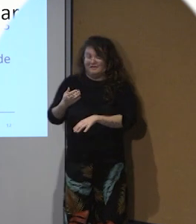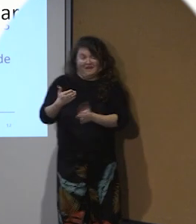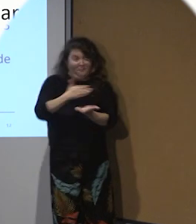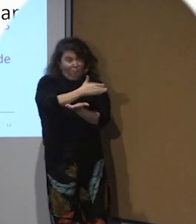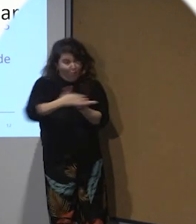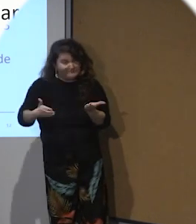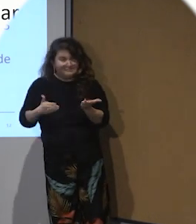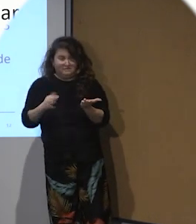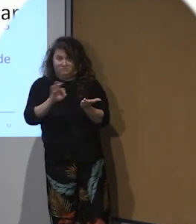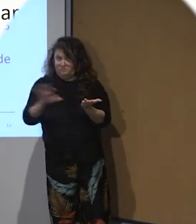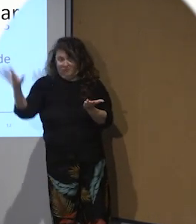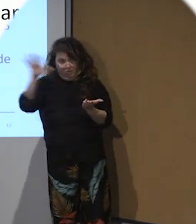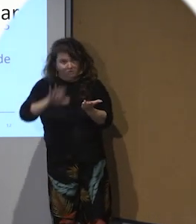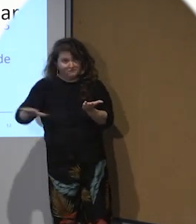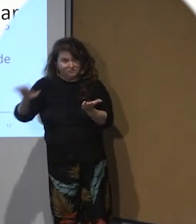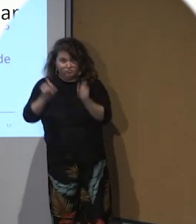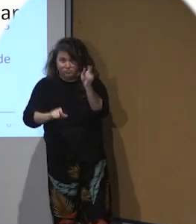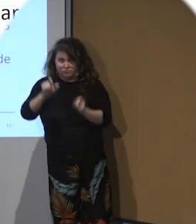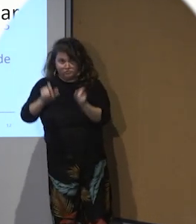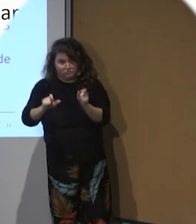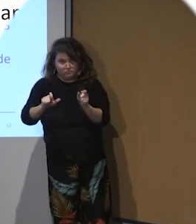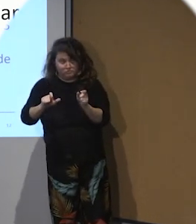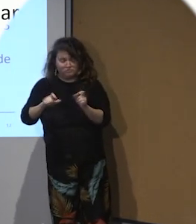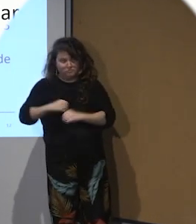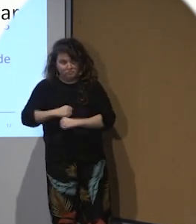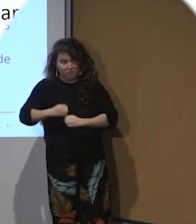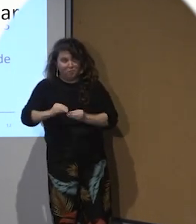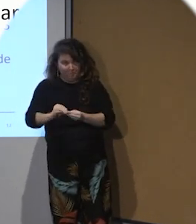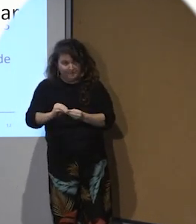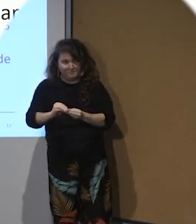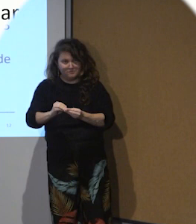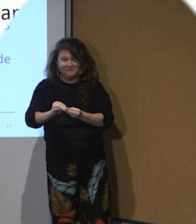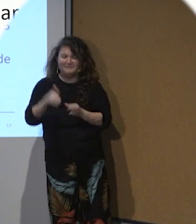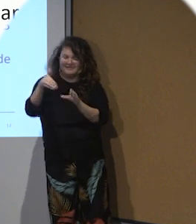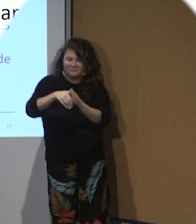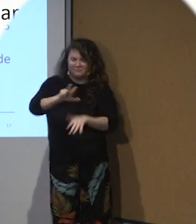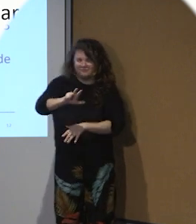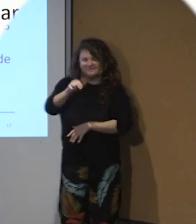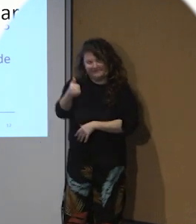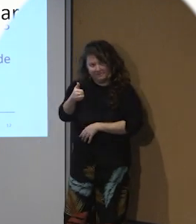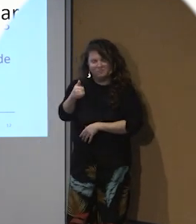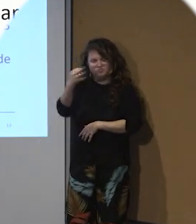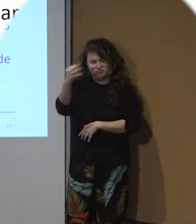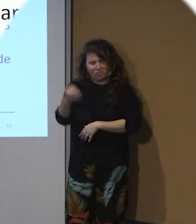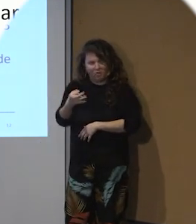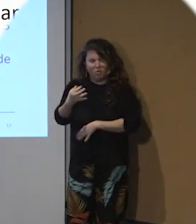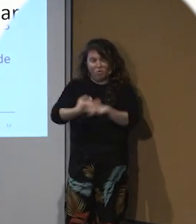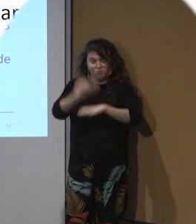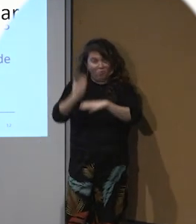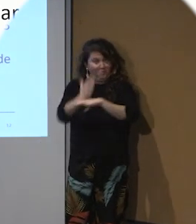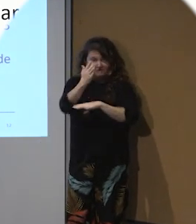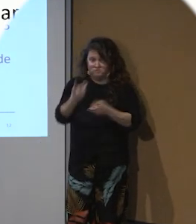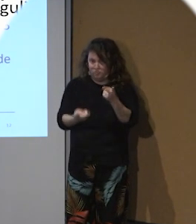2, c'est-à-dire 31% en surpoids et 17% en obésité.